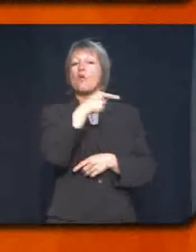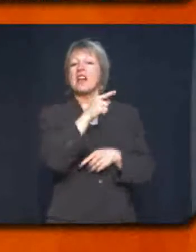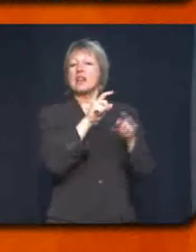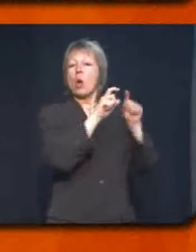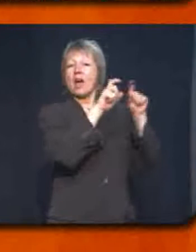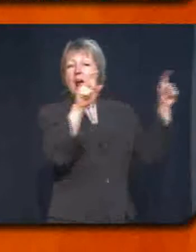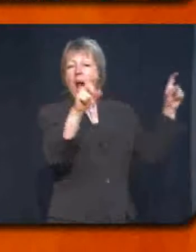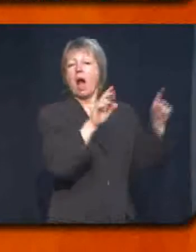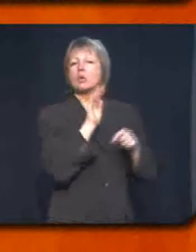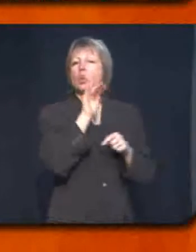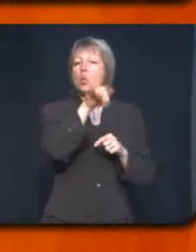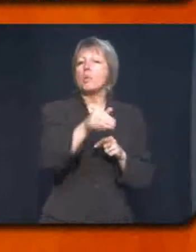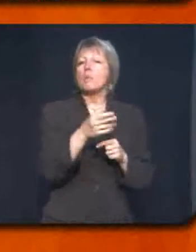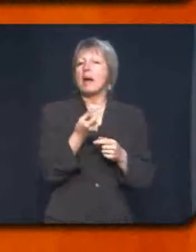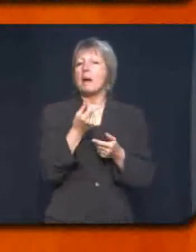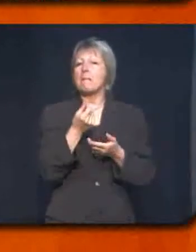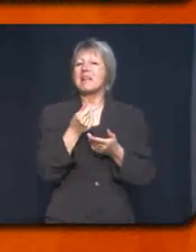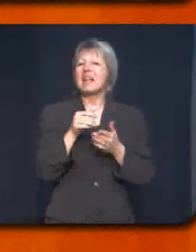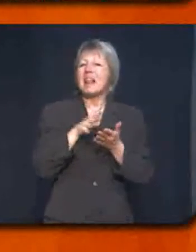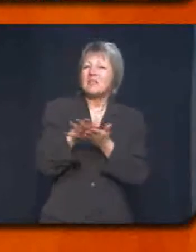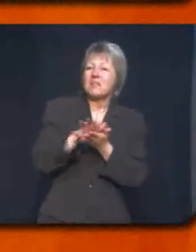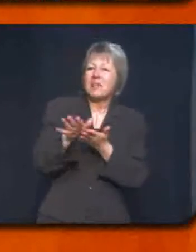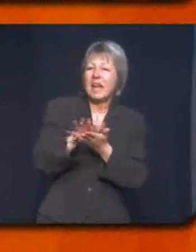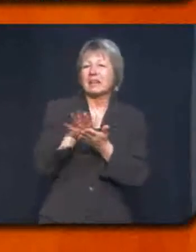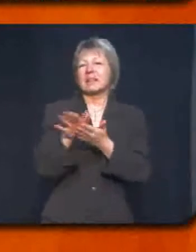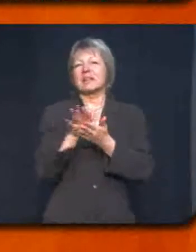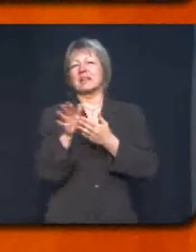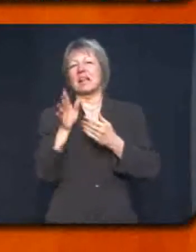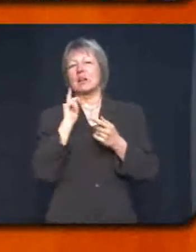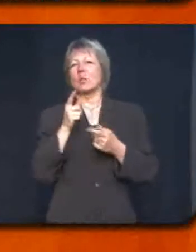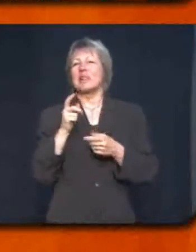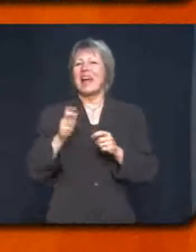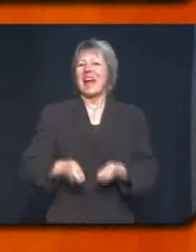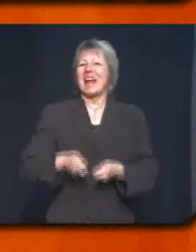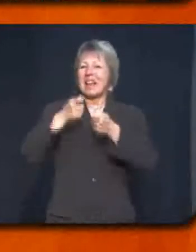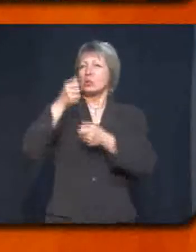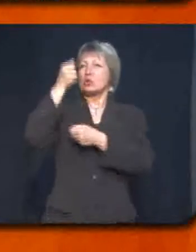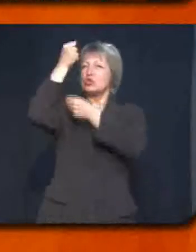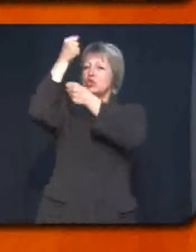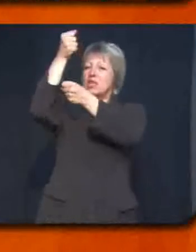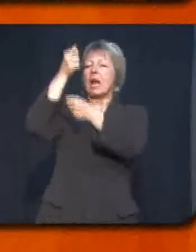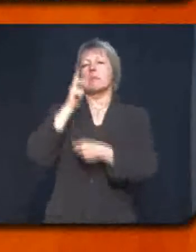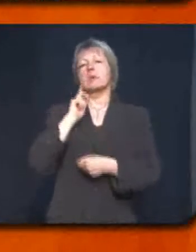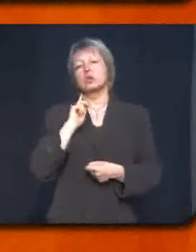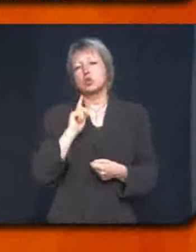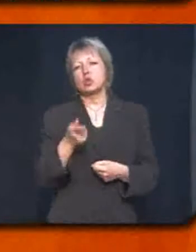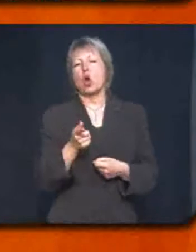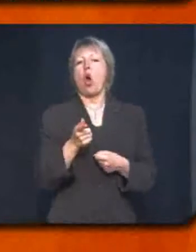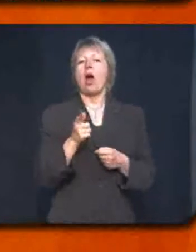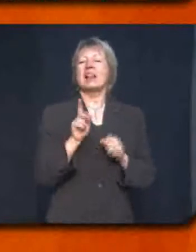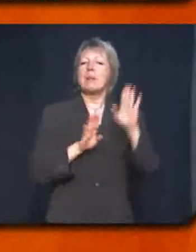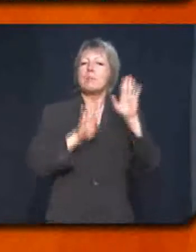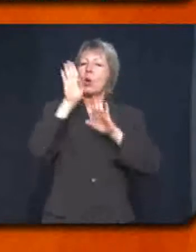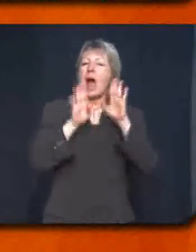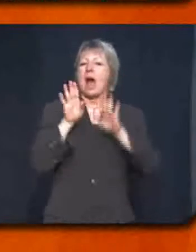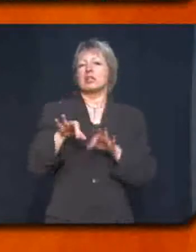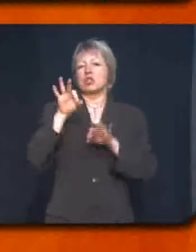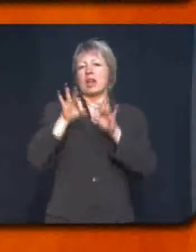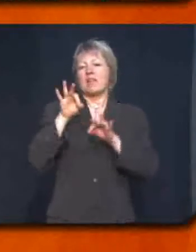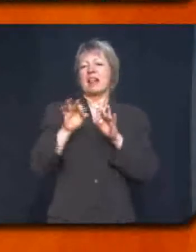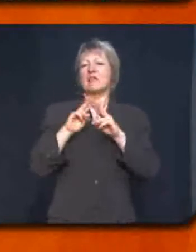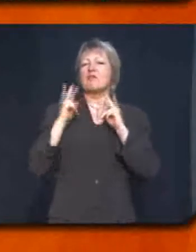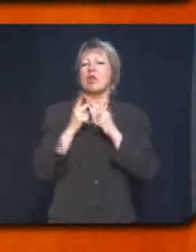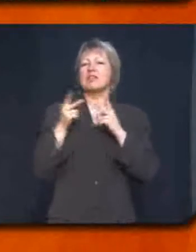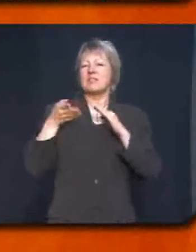Mitte unserer Vergrößerung der Rettungsschirme durch demokratisch gewählte Volksvertreter des Europäischen Parlaments beschlossen und kontrolliert